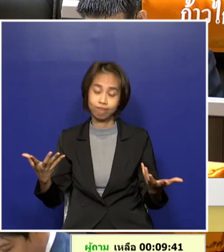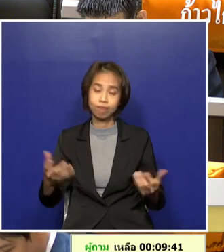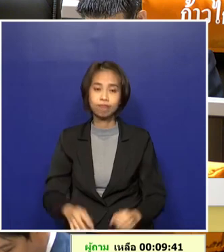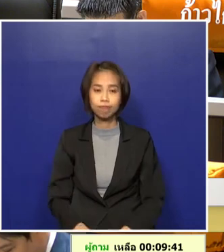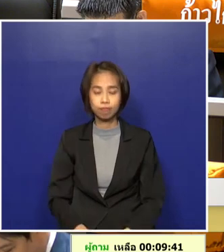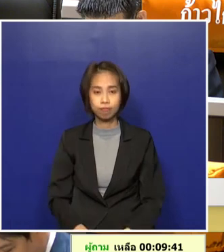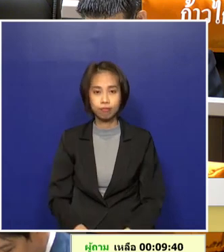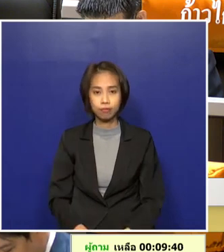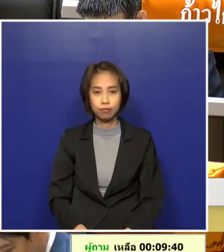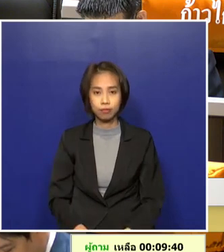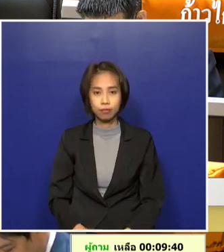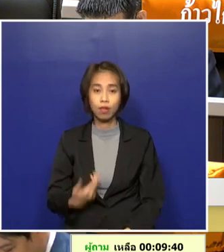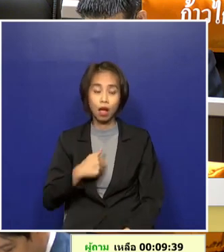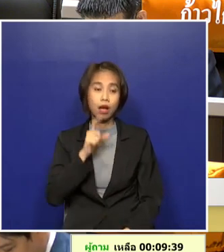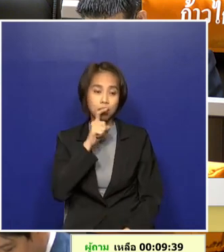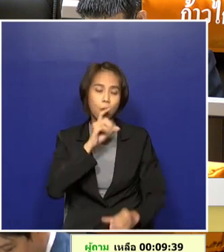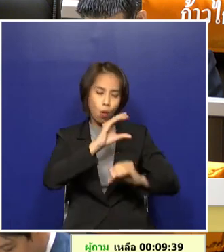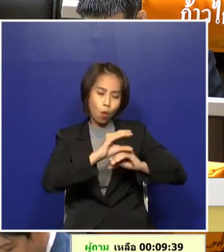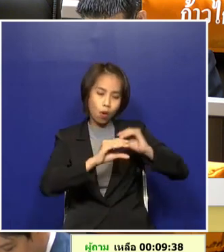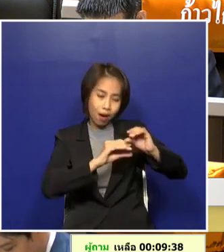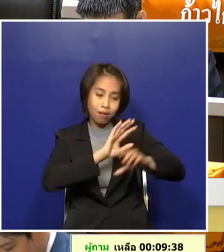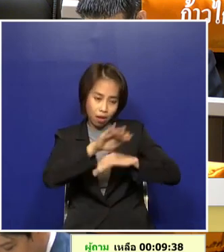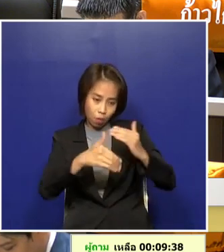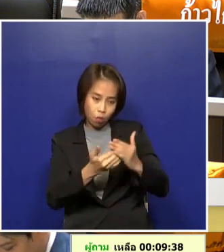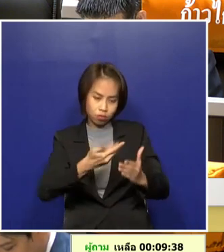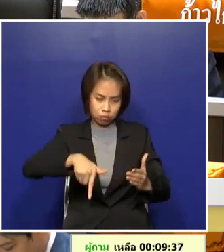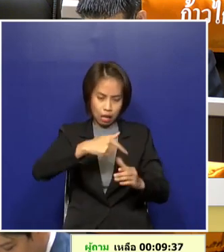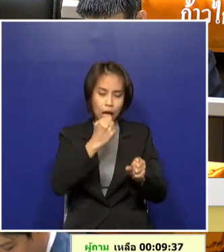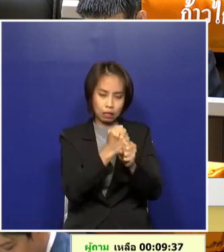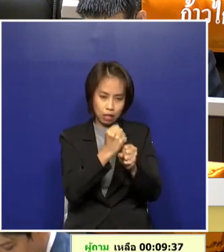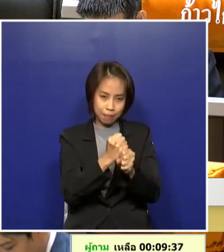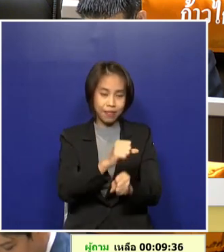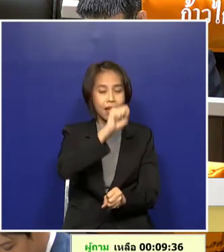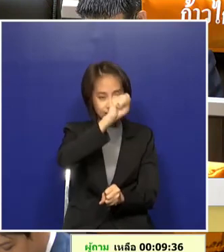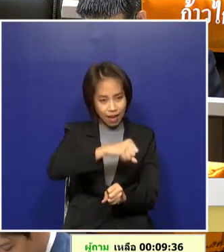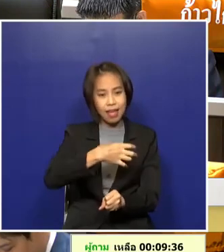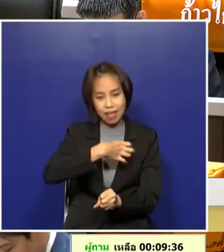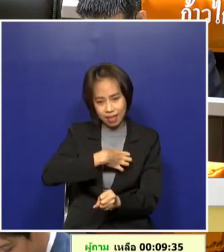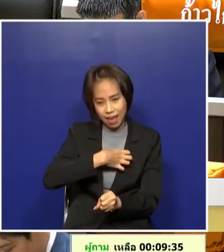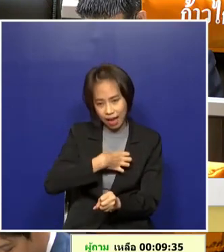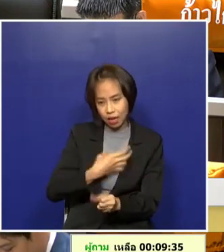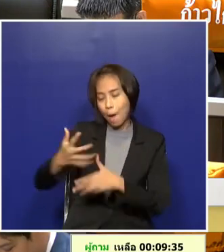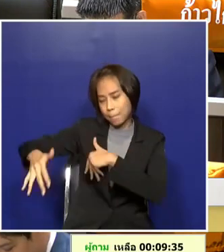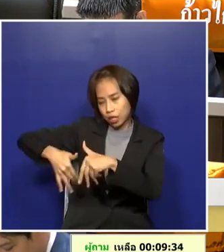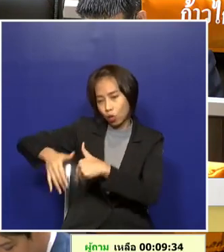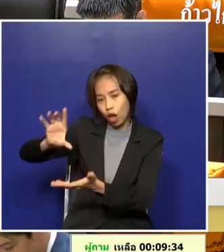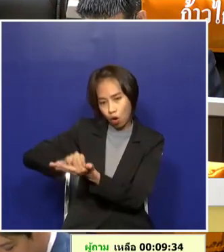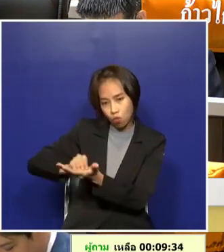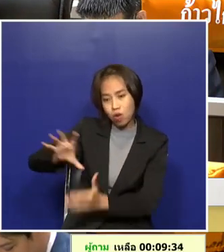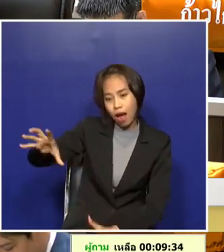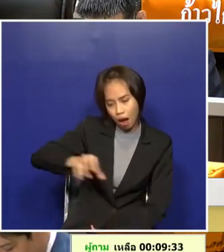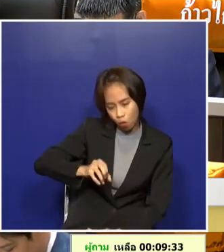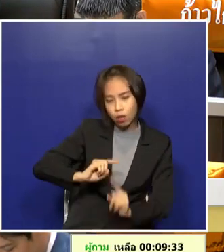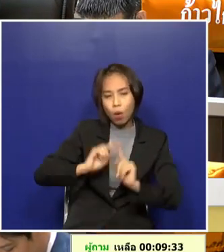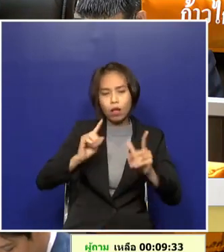ไอ้การโครงการทุกอย่างที่ท่านทำมาเนี่ยผมเข้าใจอยู่ครับว่าท่านอยากได้ข้อมูลต่างๆของประชาชนแต่ตอนนี้ต้องเข้าใจว่ามันลำบากจ